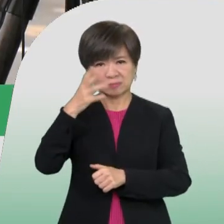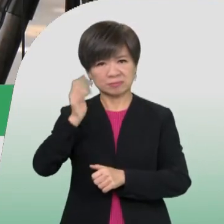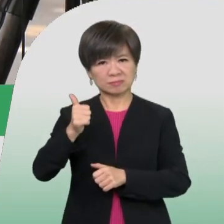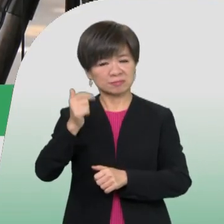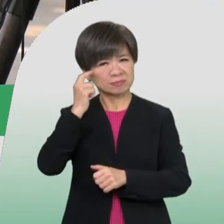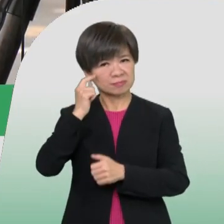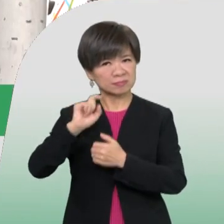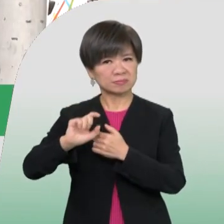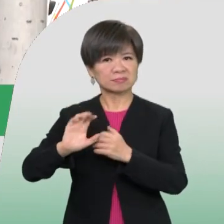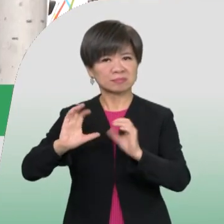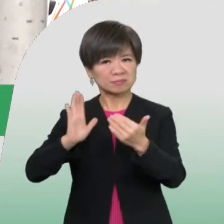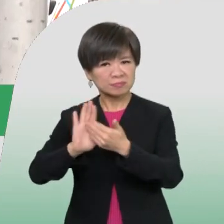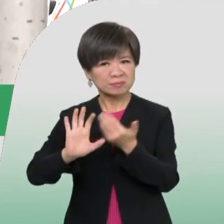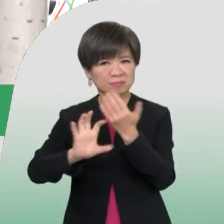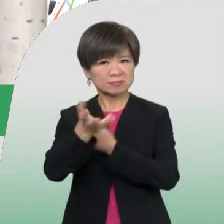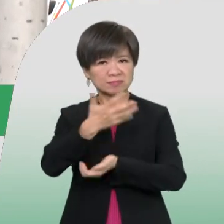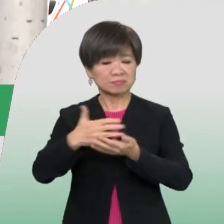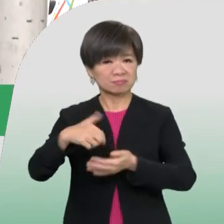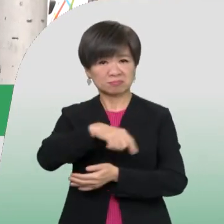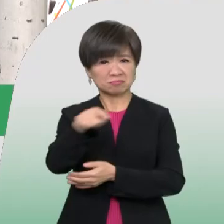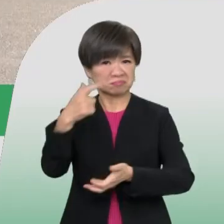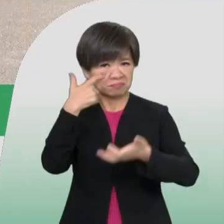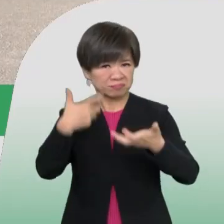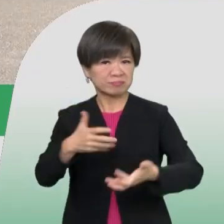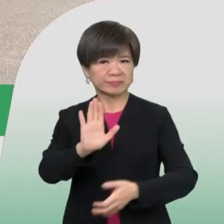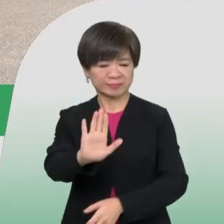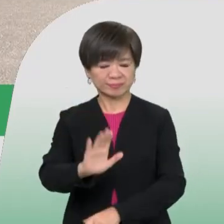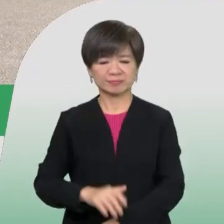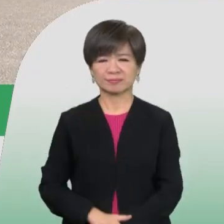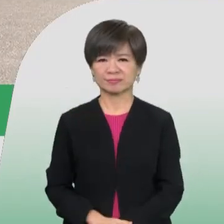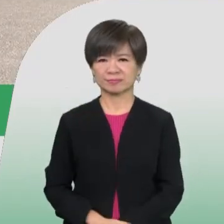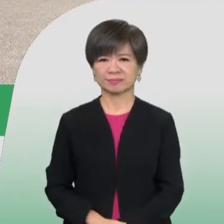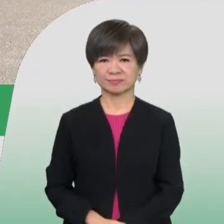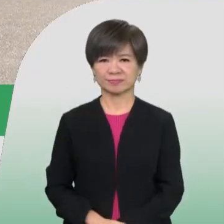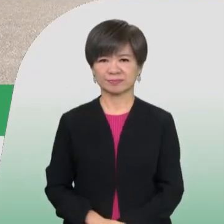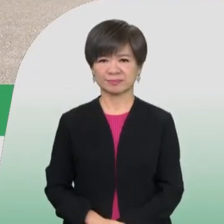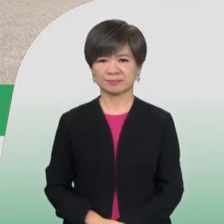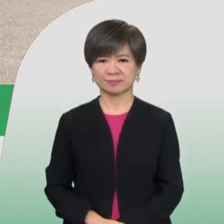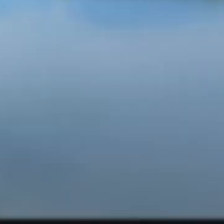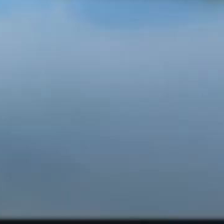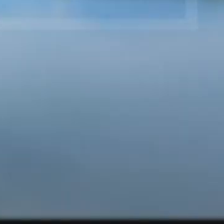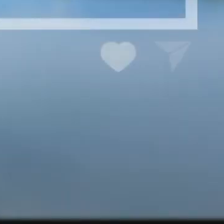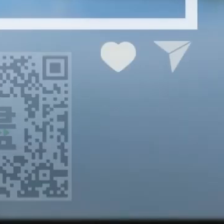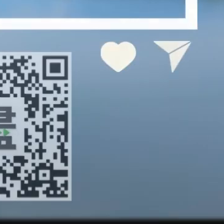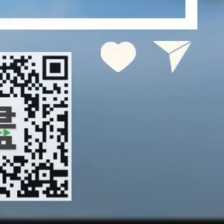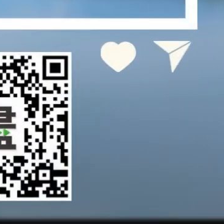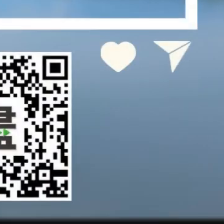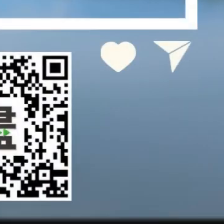赖清德政府应用嚟处理国防外交、国际咩非常关心。学新闻，启用尊副分子台北报道。